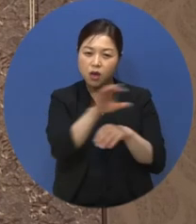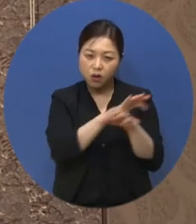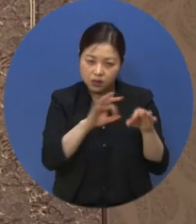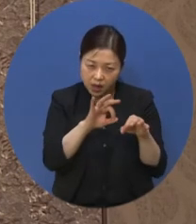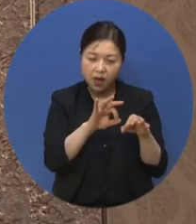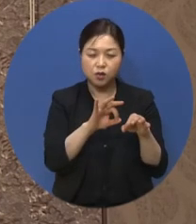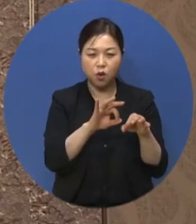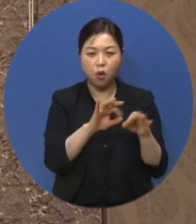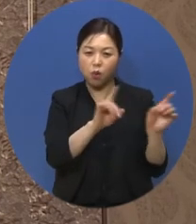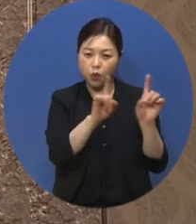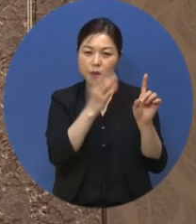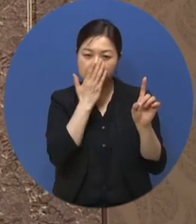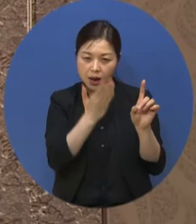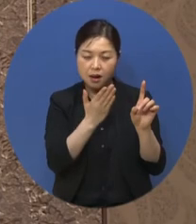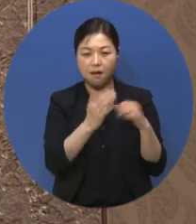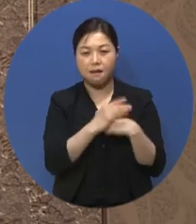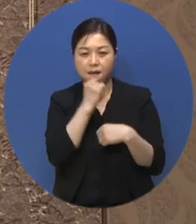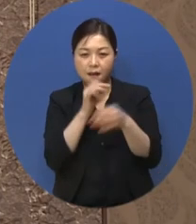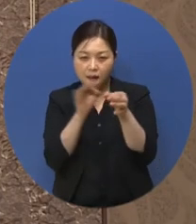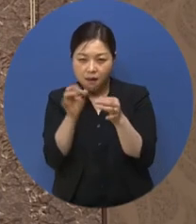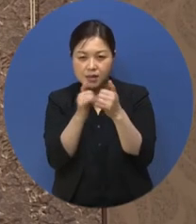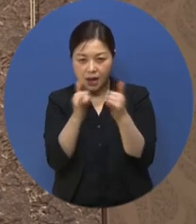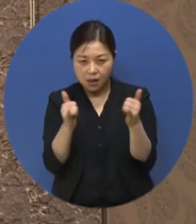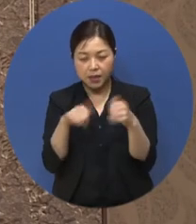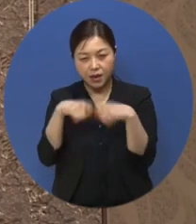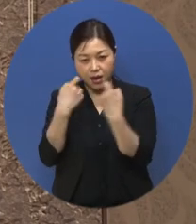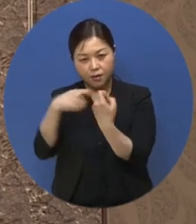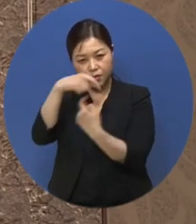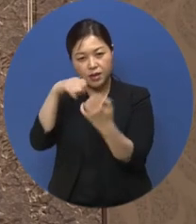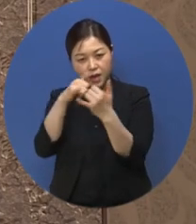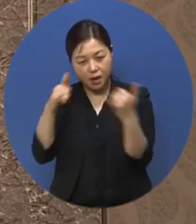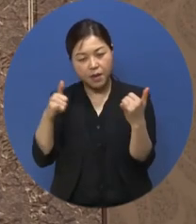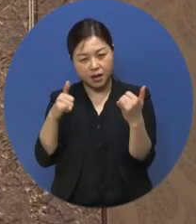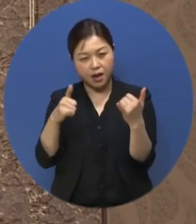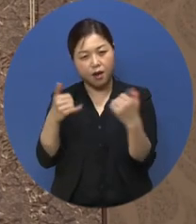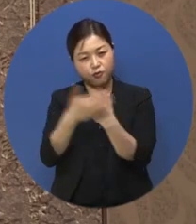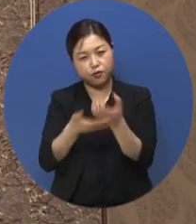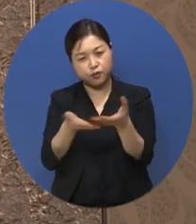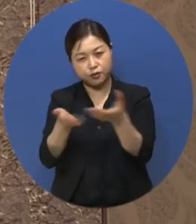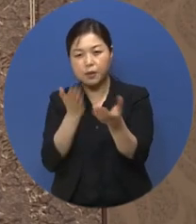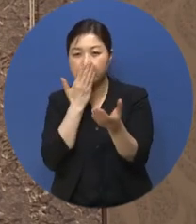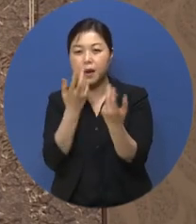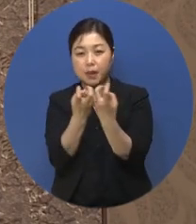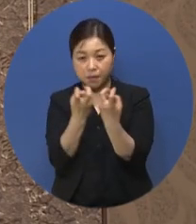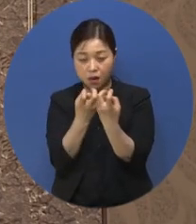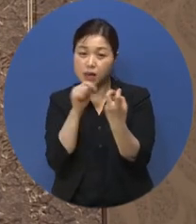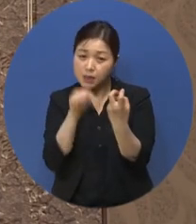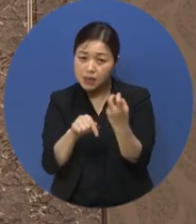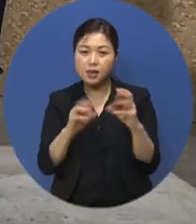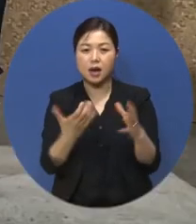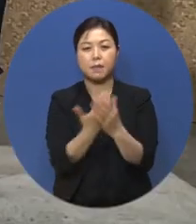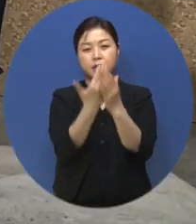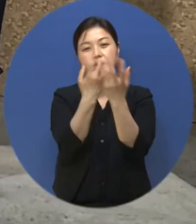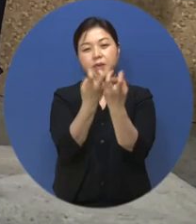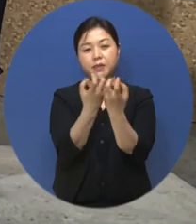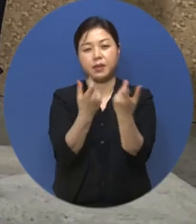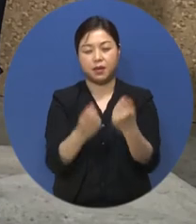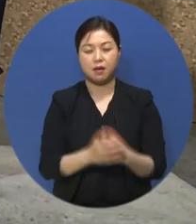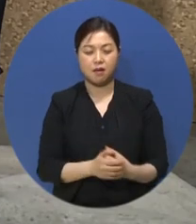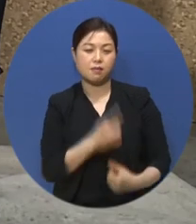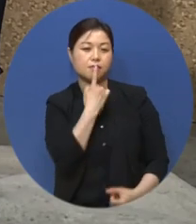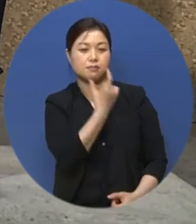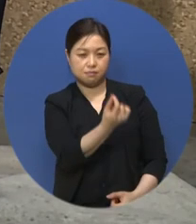거고 우리 소상공인이나 자영업자들한테도 많은 혜택을 줄 수 있는 거니까 네. 그게 나라가 발전하는 거죠. 맞습니다.